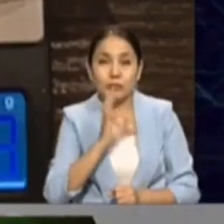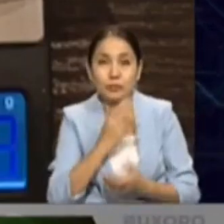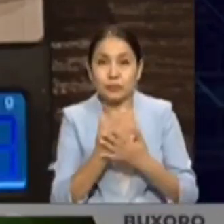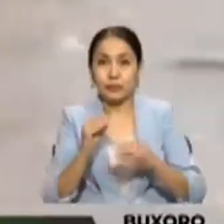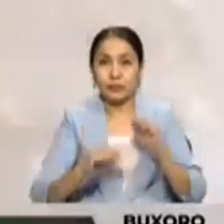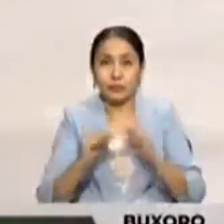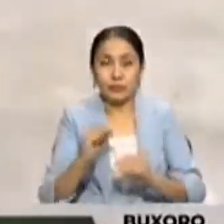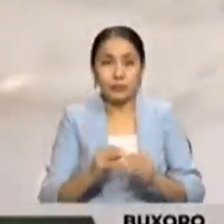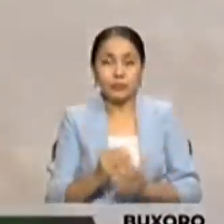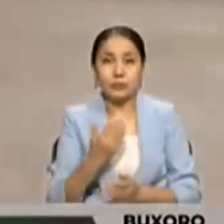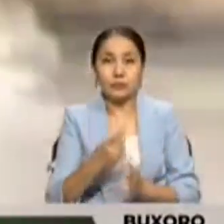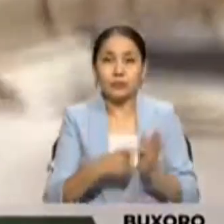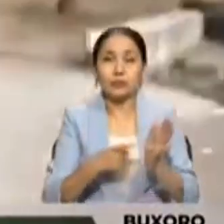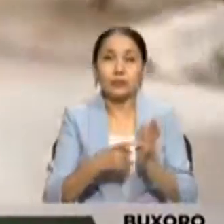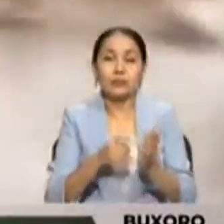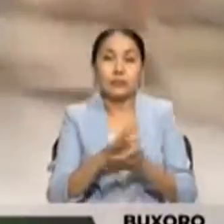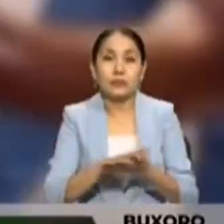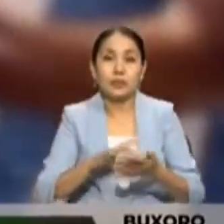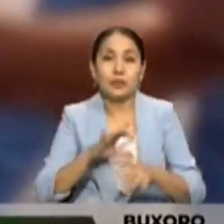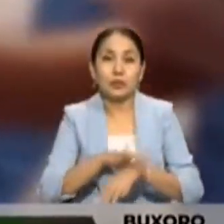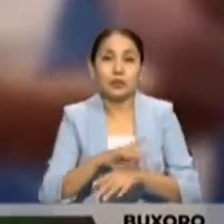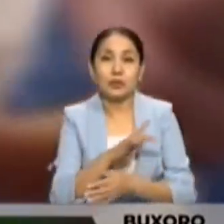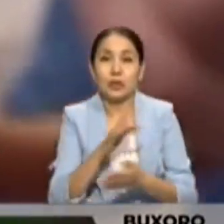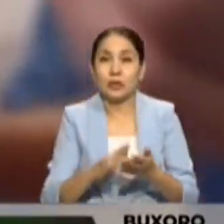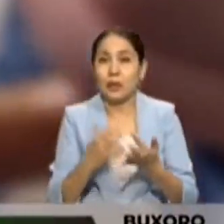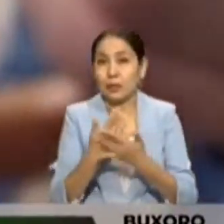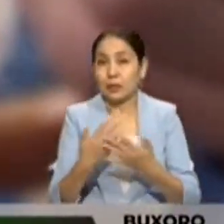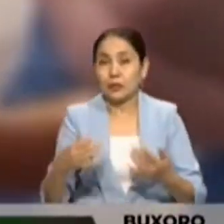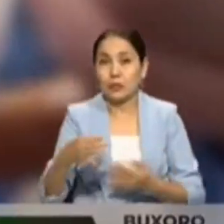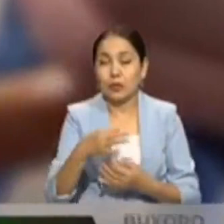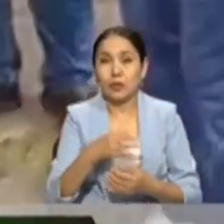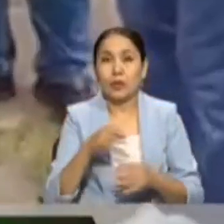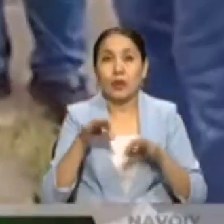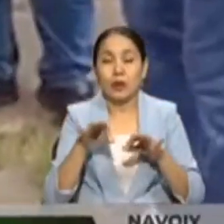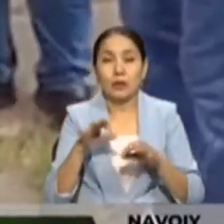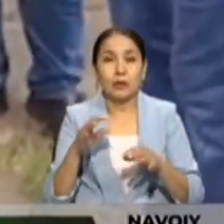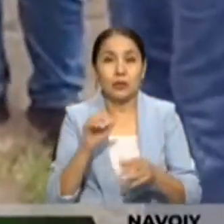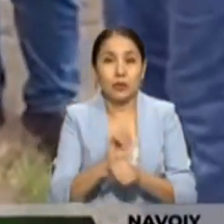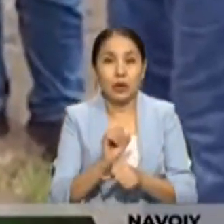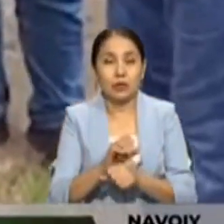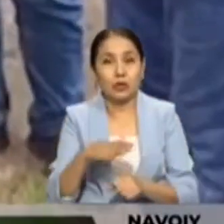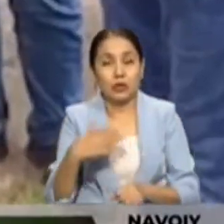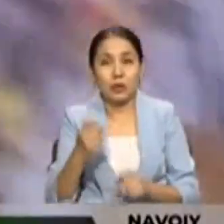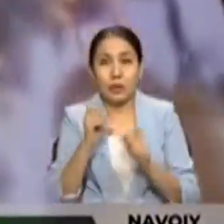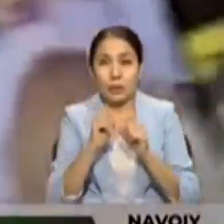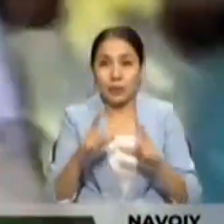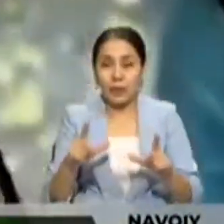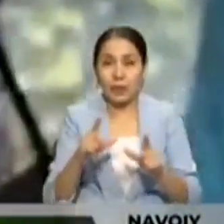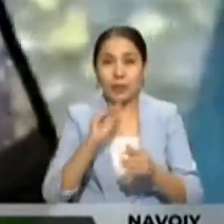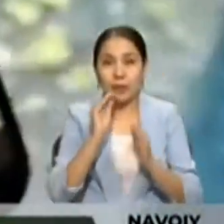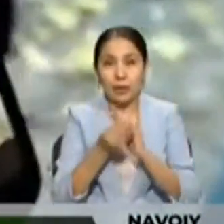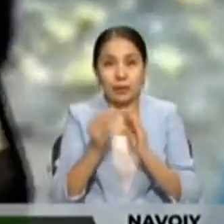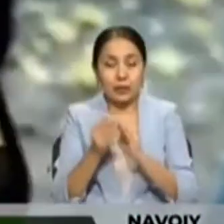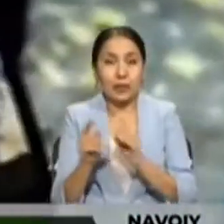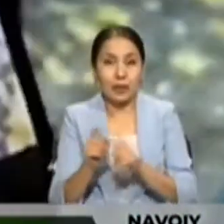vositasi bo'lgan. Tergov jarayonida Toshkent shahrining bir qancha tumanlardagi avtoturargohlarda va maktablarda zakladkalar tashkil